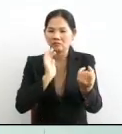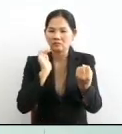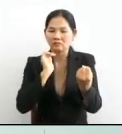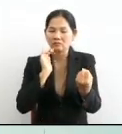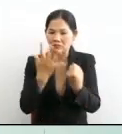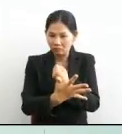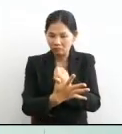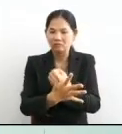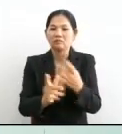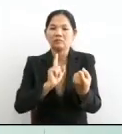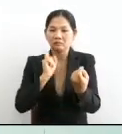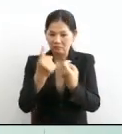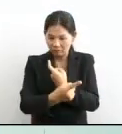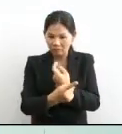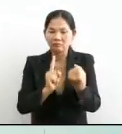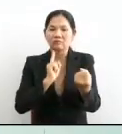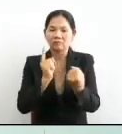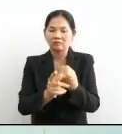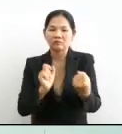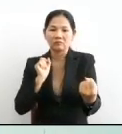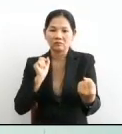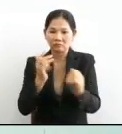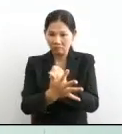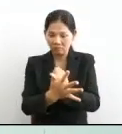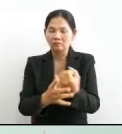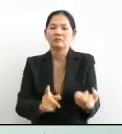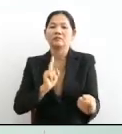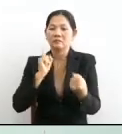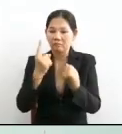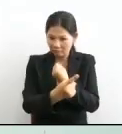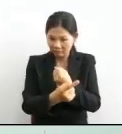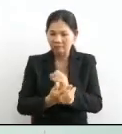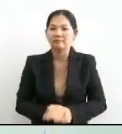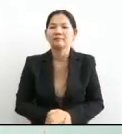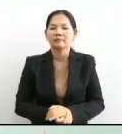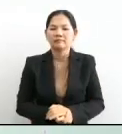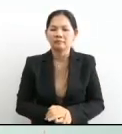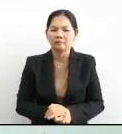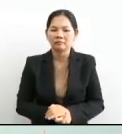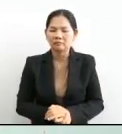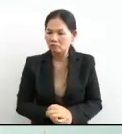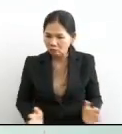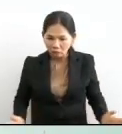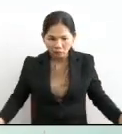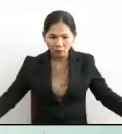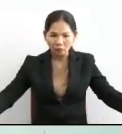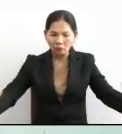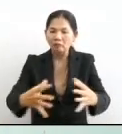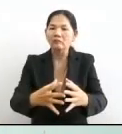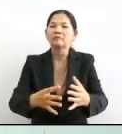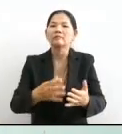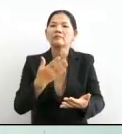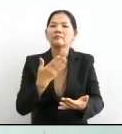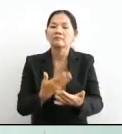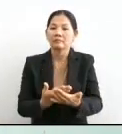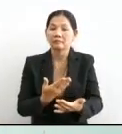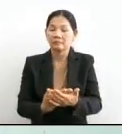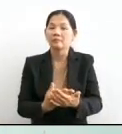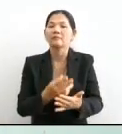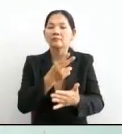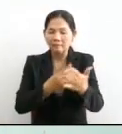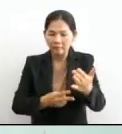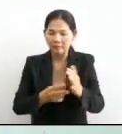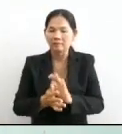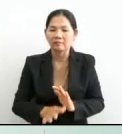tiền play chơi thằng à chà là con nồng chà chấm thằng ăn nắng còn cái hay thảo vậy ta con chà là on